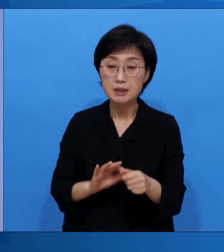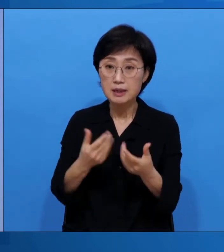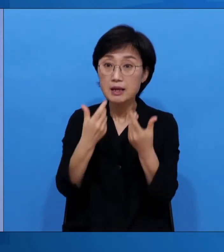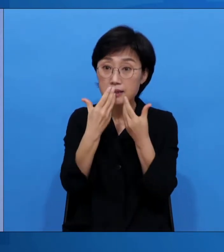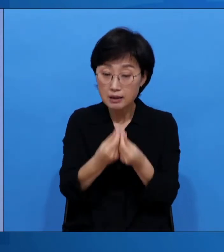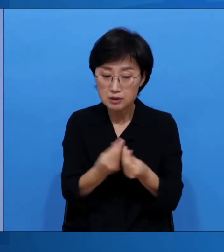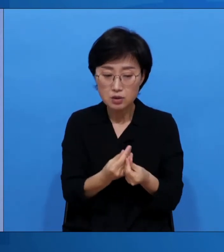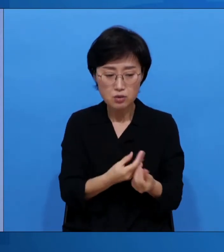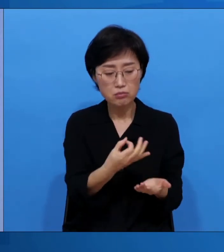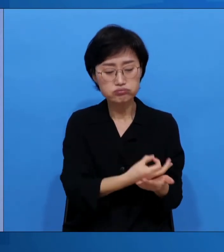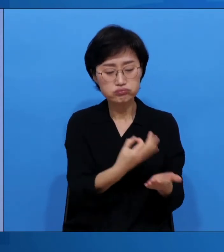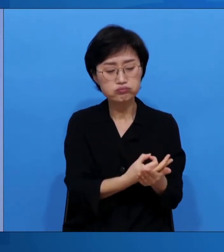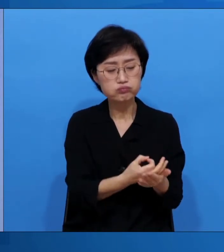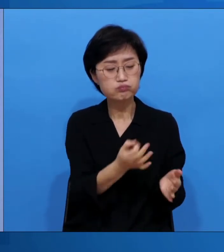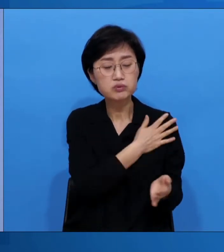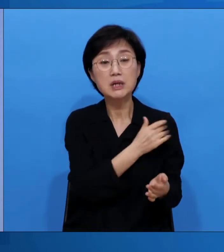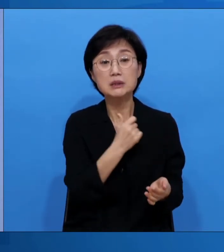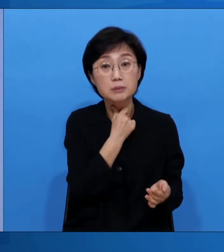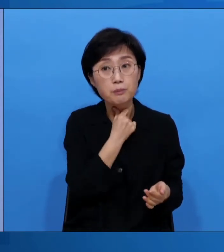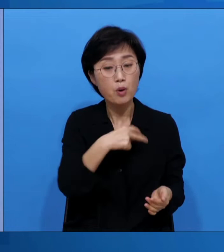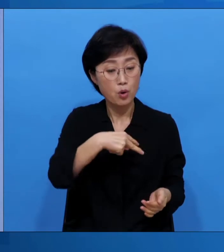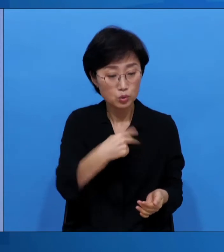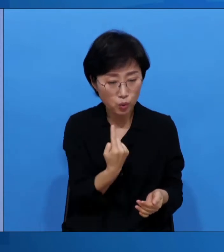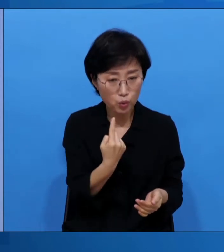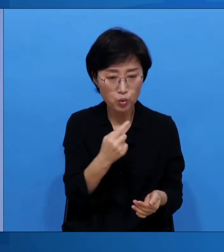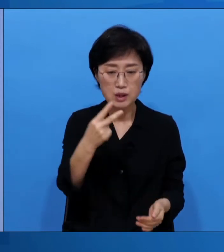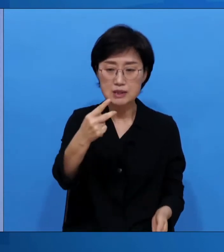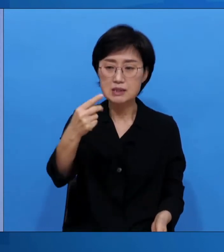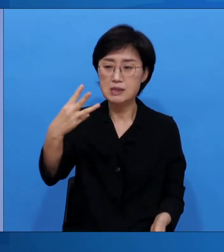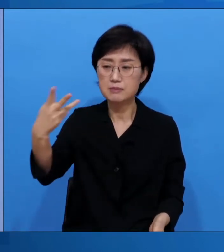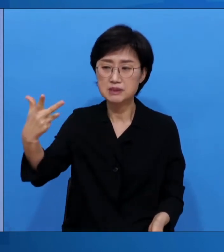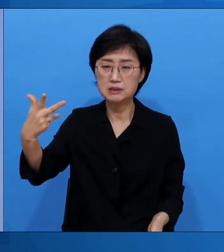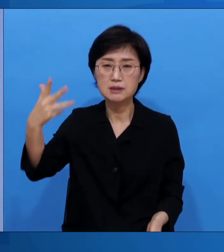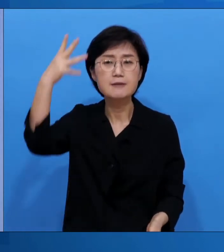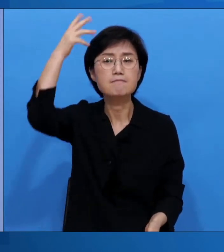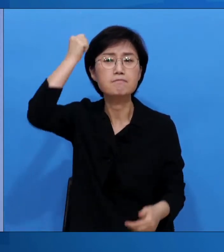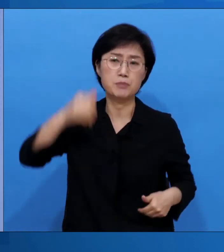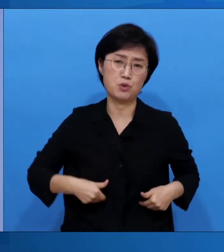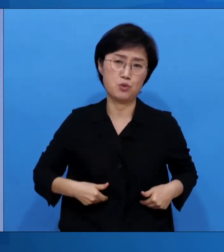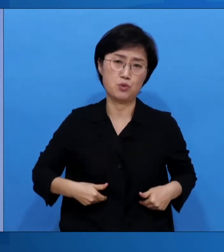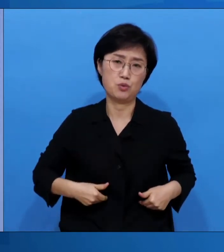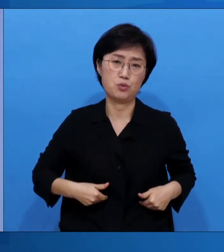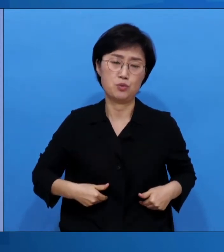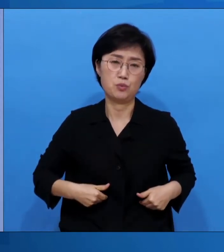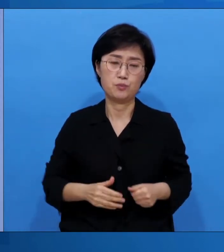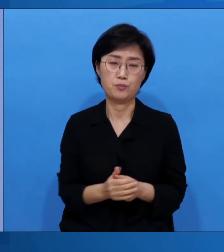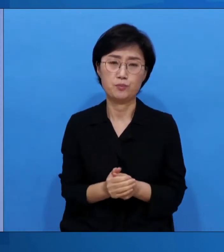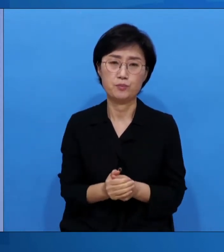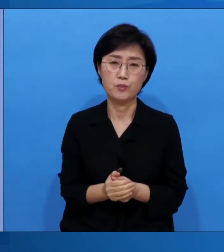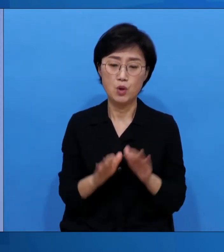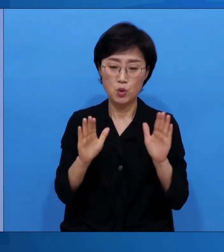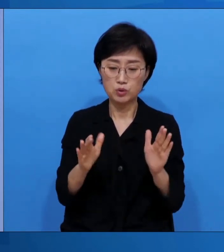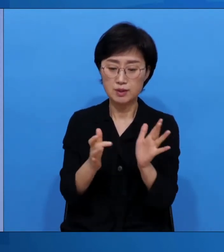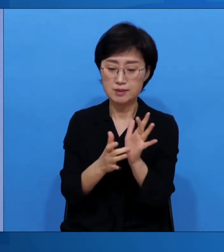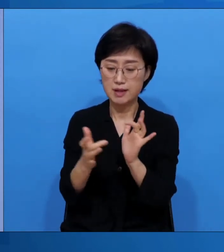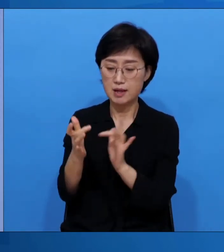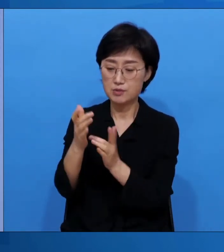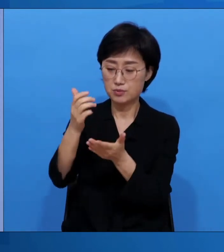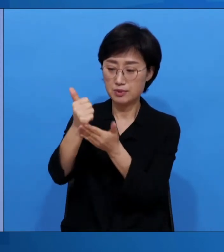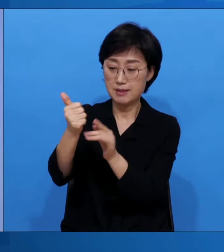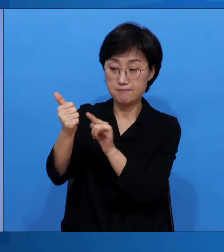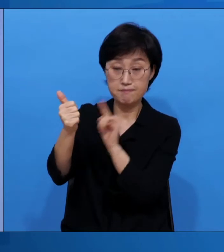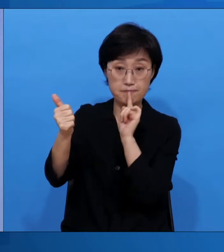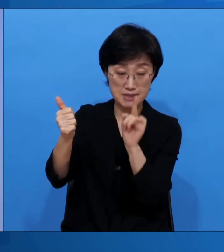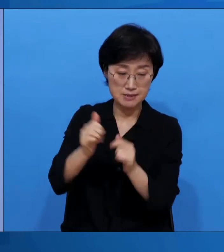in the reality sense, inside of the world to even make money, we have to have 2 through 7 take place. 예수님께서 아무 힘없는 제자 보고